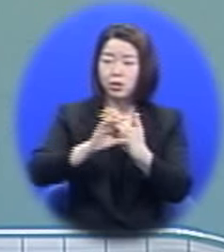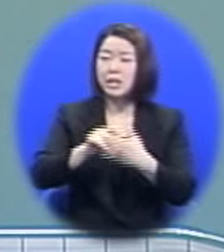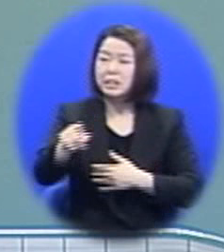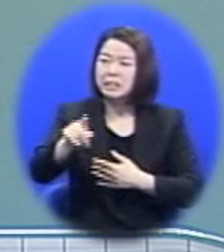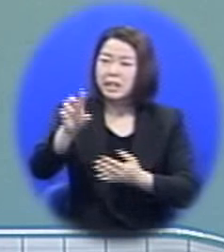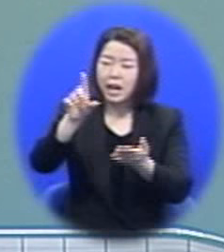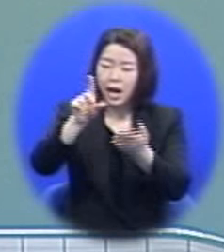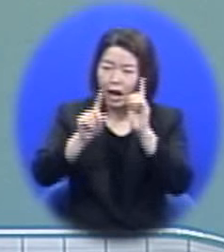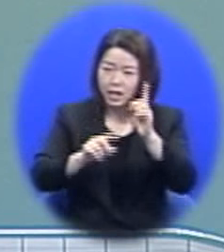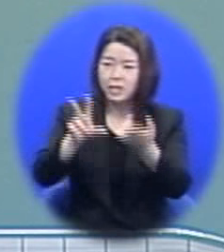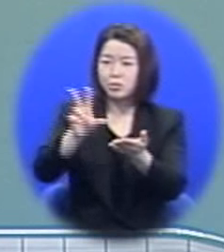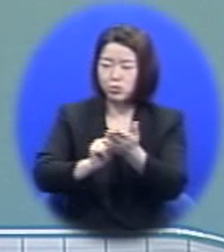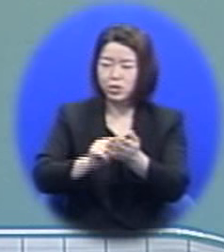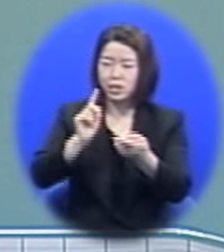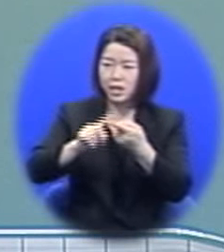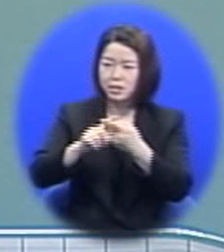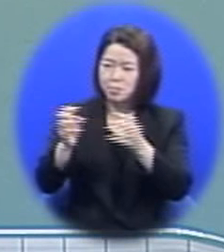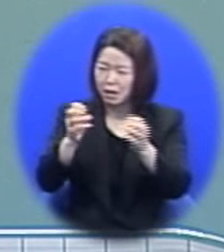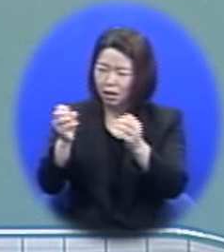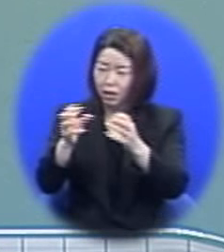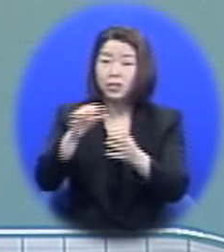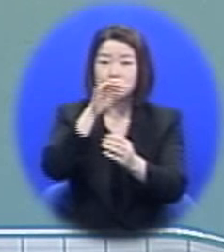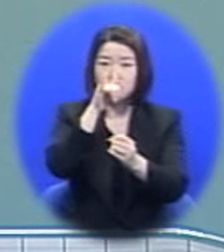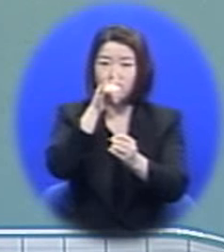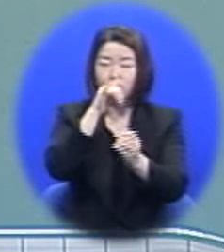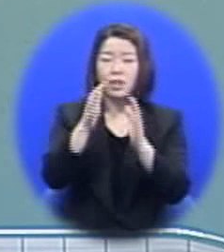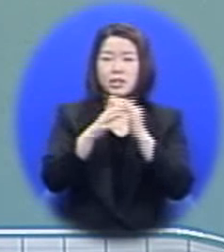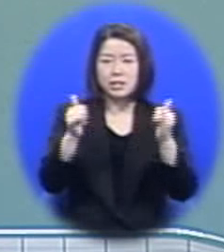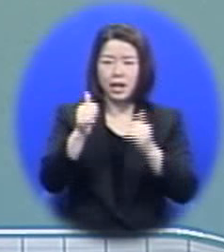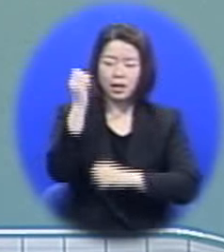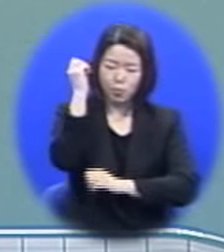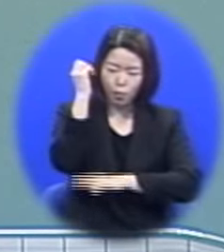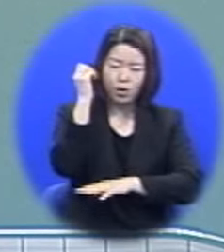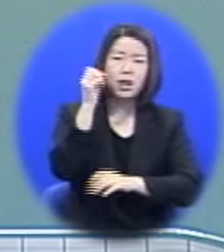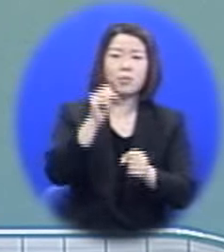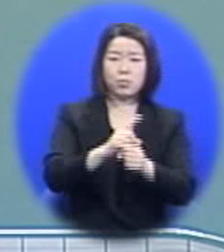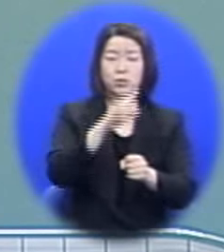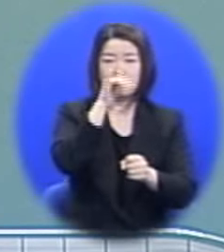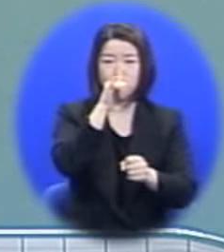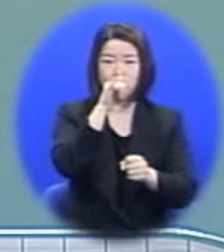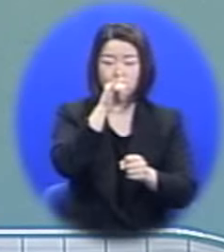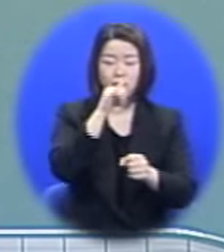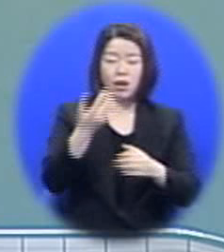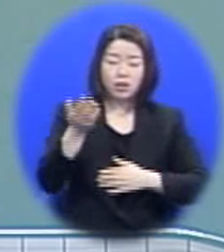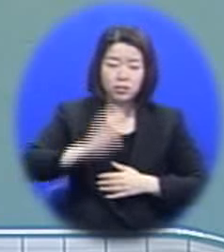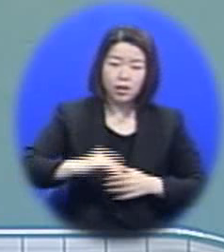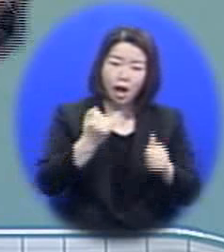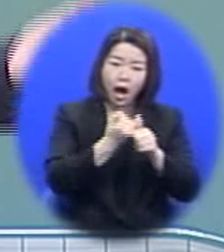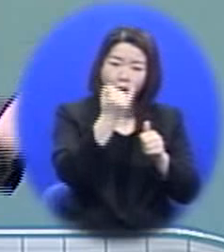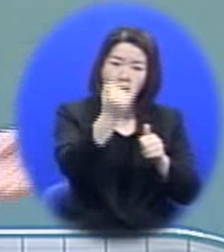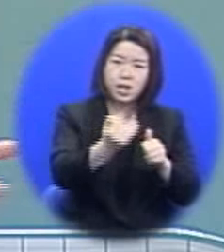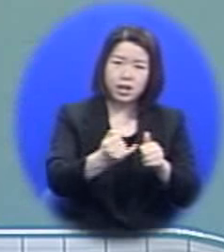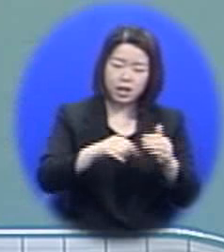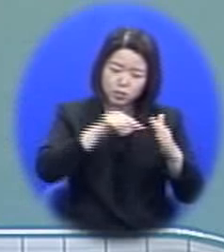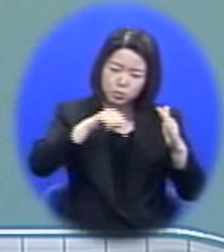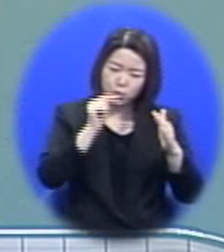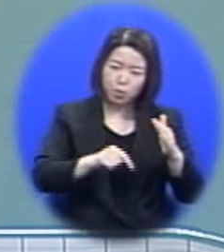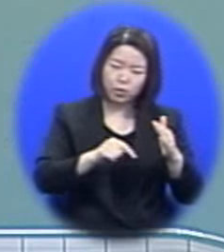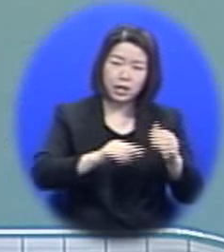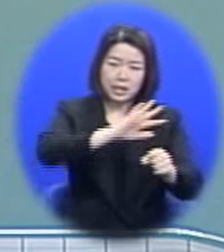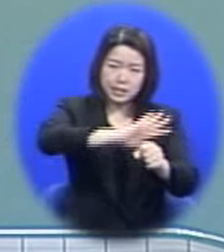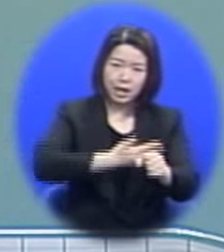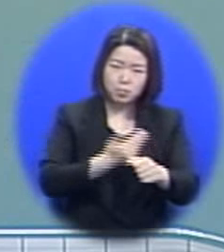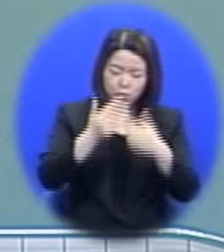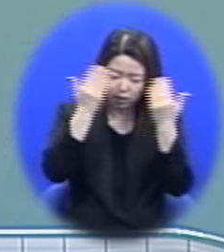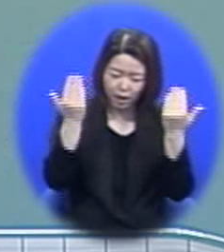사람입니다. 사람의 본성이 그래요. 아내의 모든 허물을 알아요. 막 아내의 모든 내밀한 것까지 다 아는